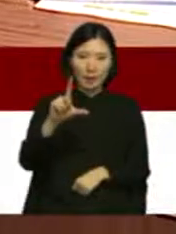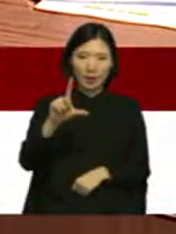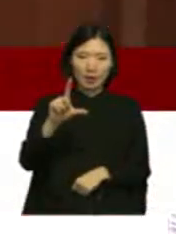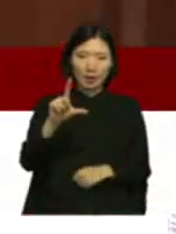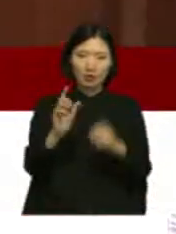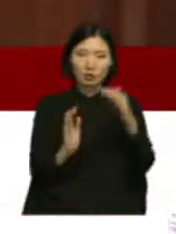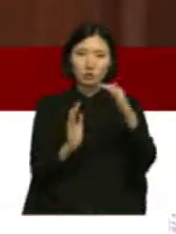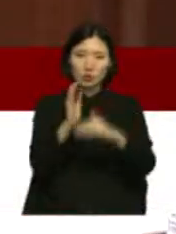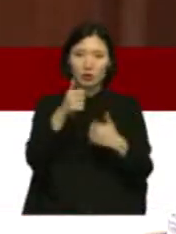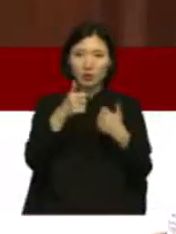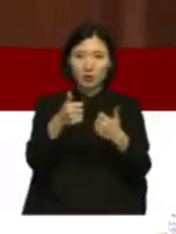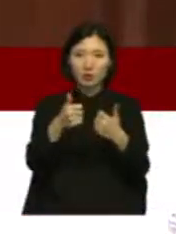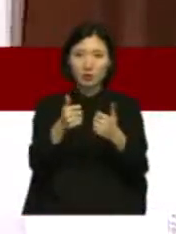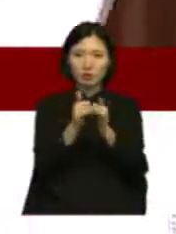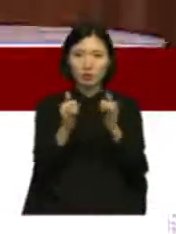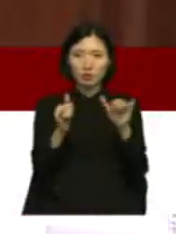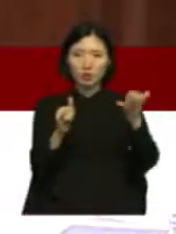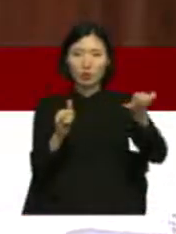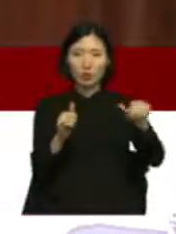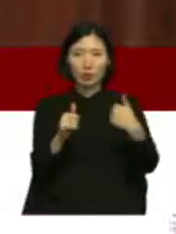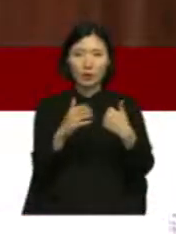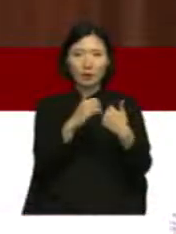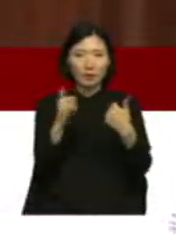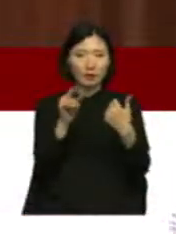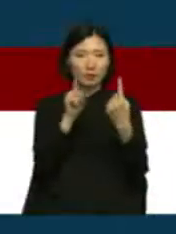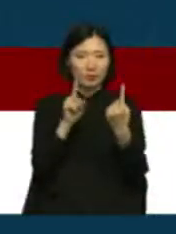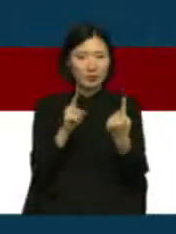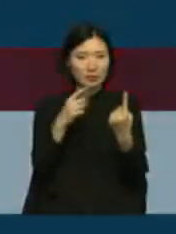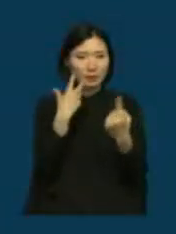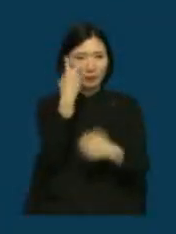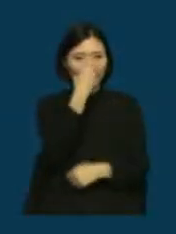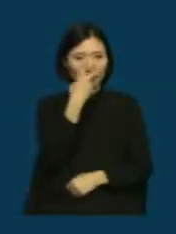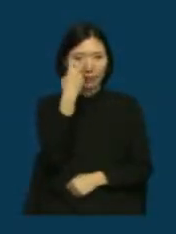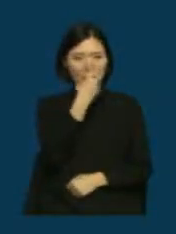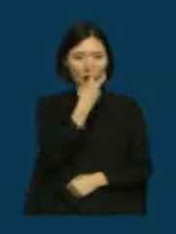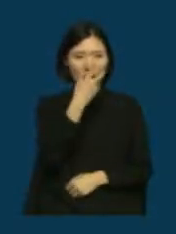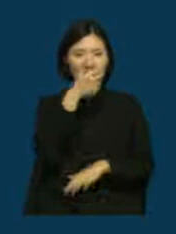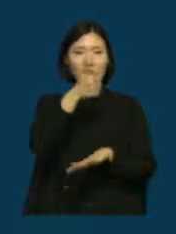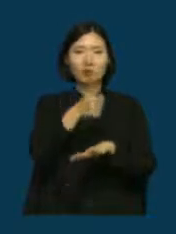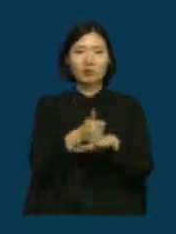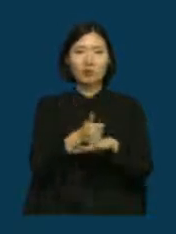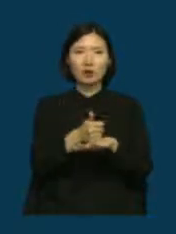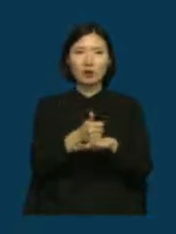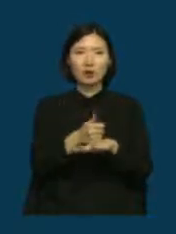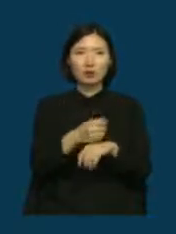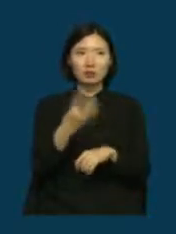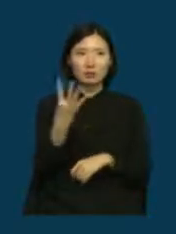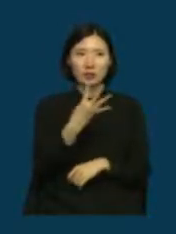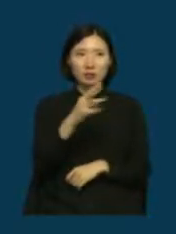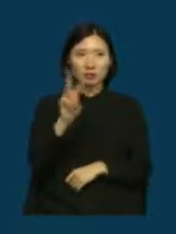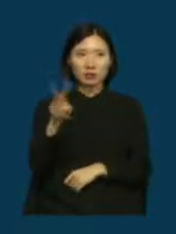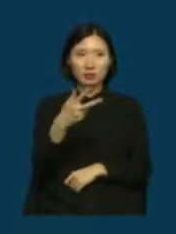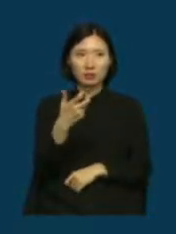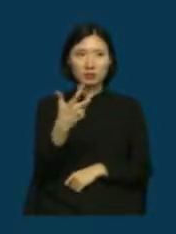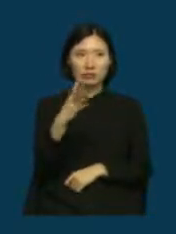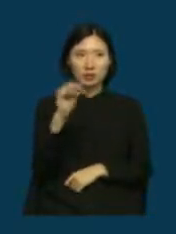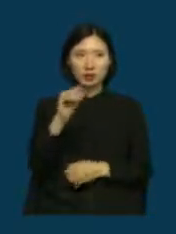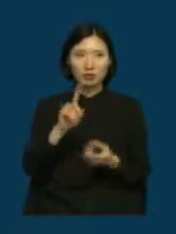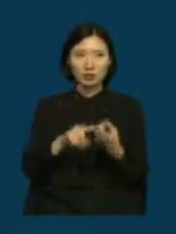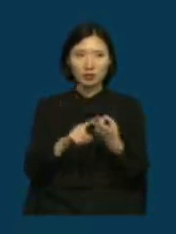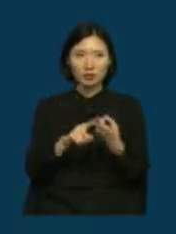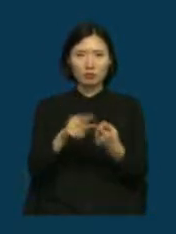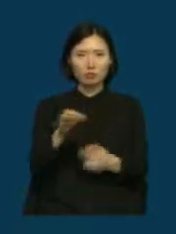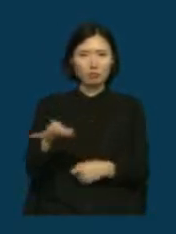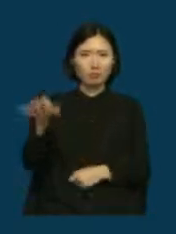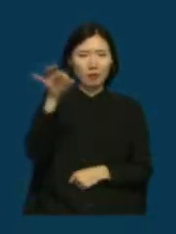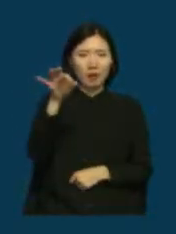따라 주민 500명을 대상으로 여론조사를 시행했습니다. 여론조사 결과 의정비 4,377만 원에 대해